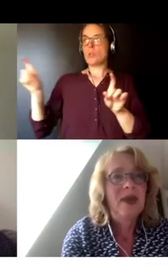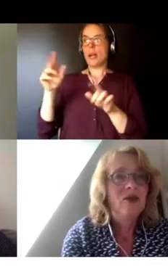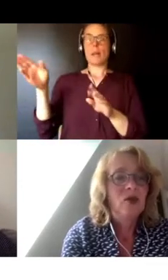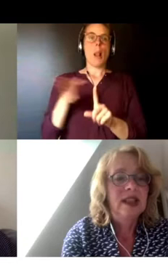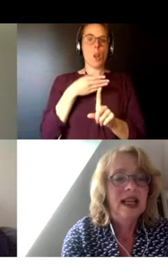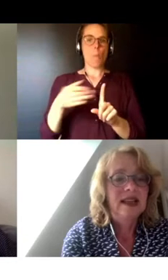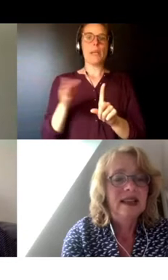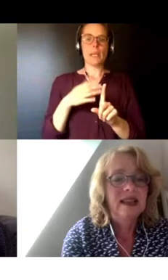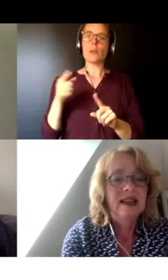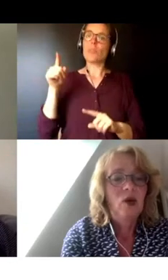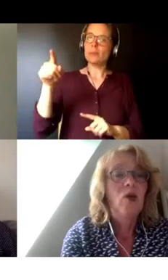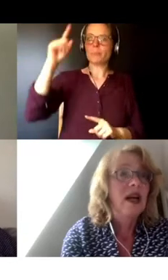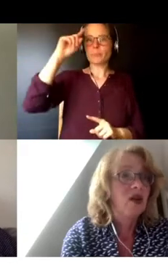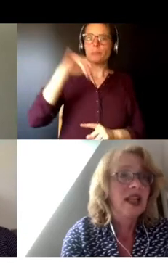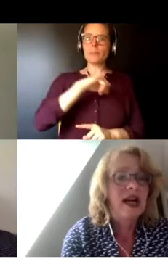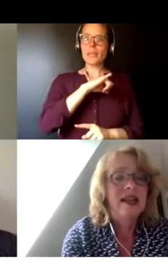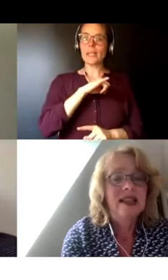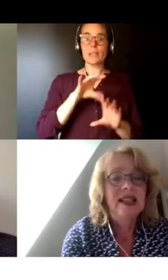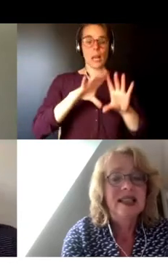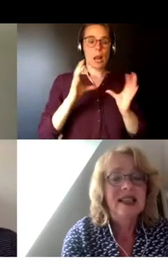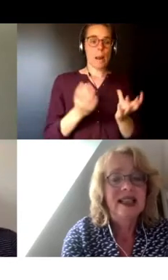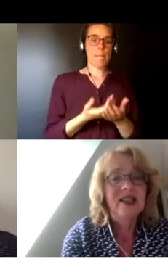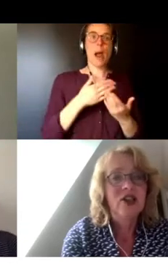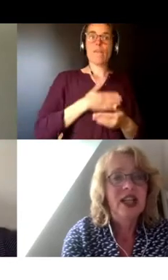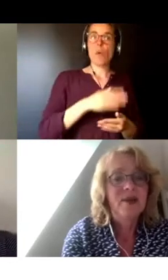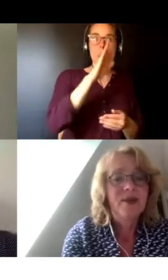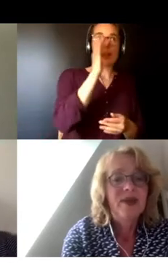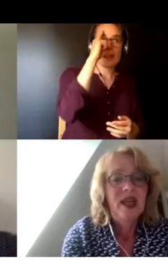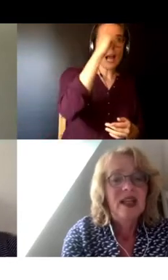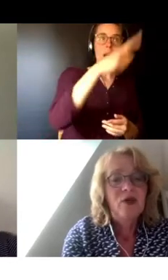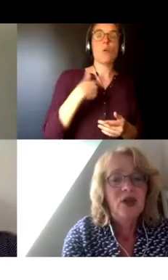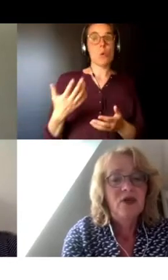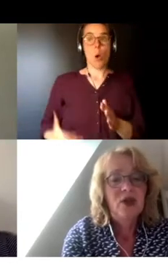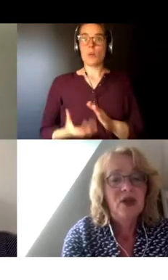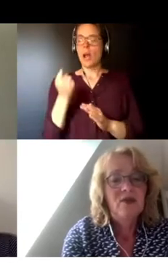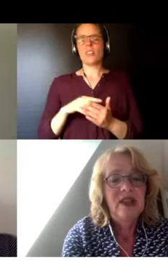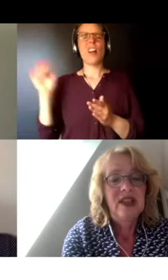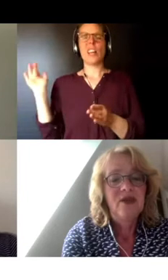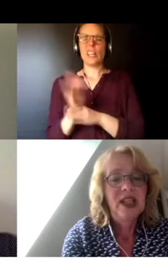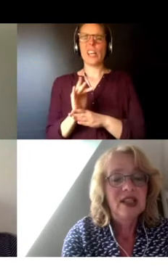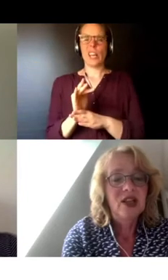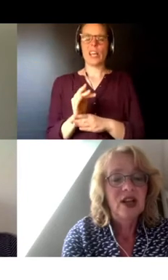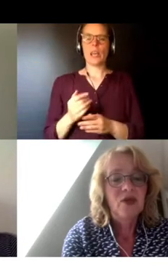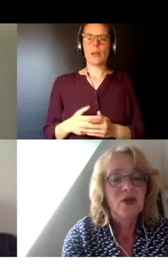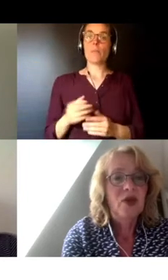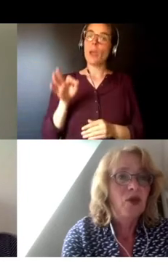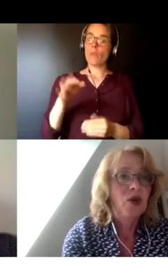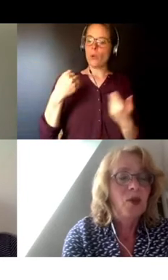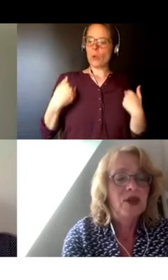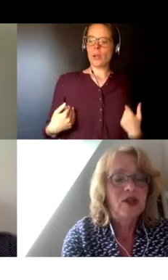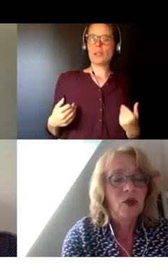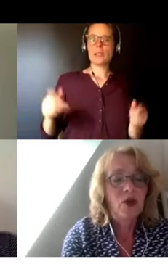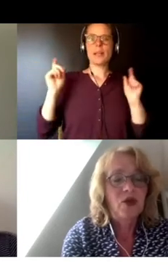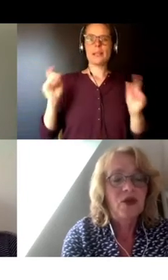dem Gemeinwohlgedanken oder auch der Nachhaltigkeit entgegenstehen. Da wird es für die Zivilgesellschaft und auch für